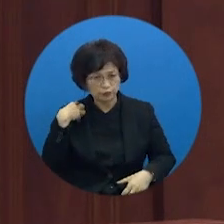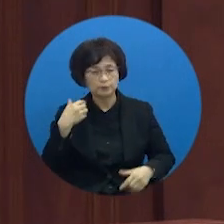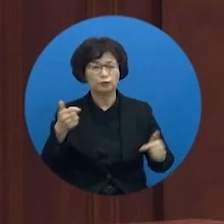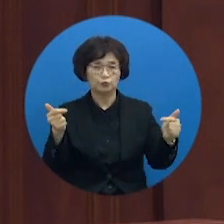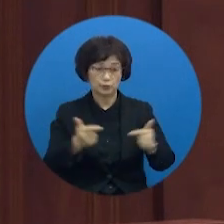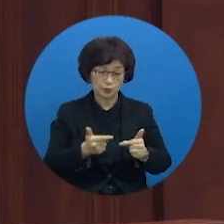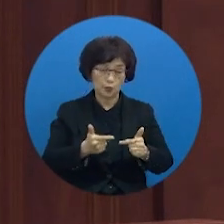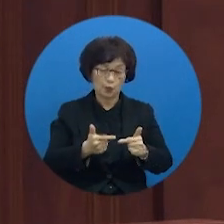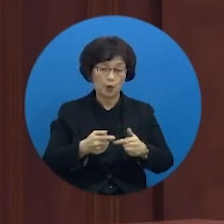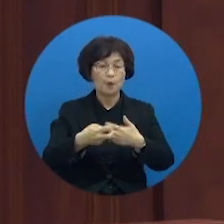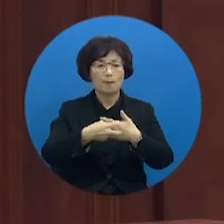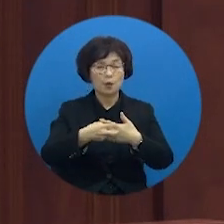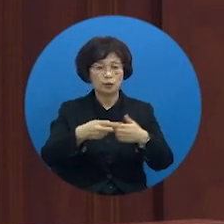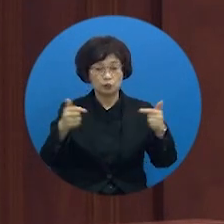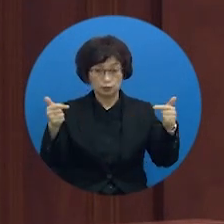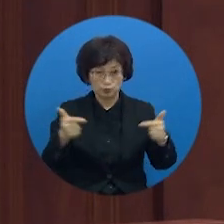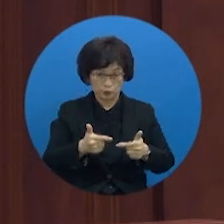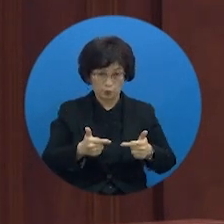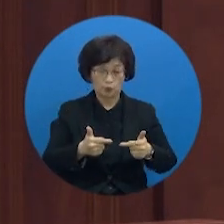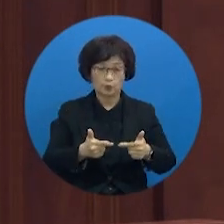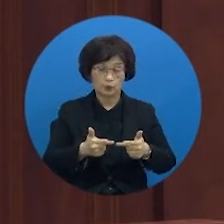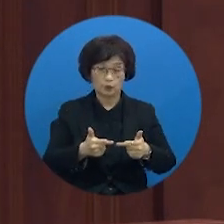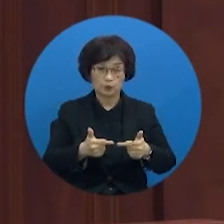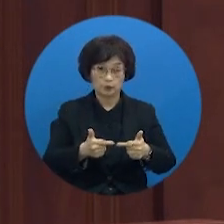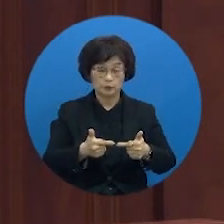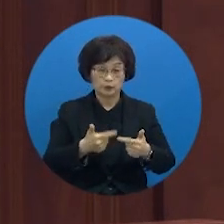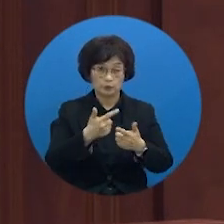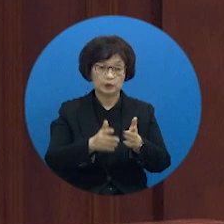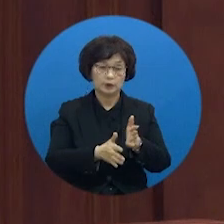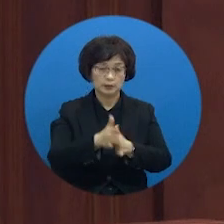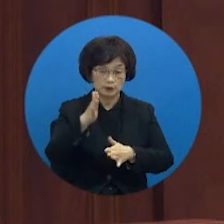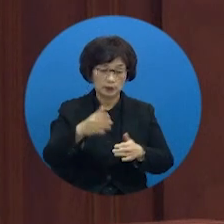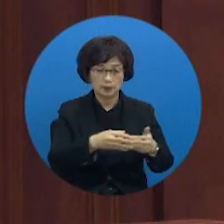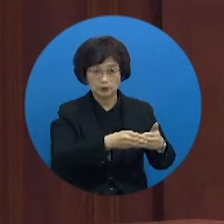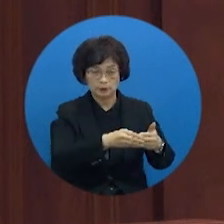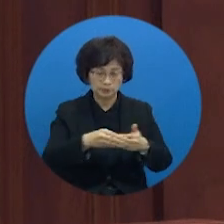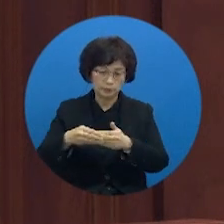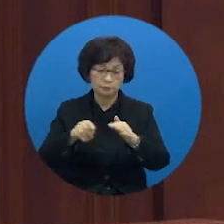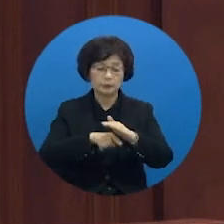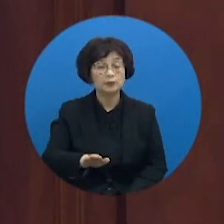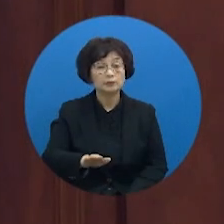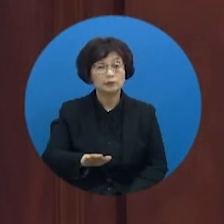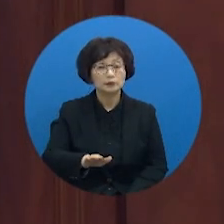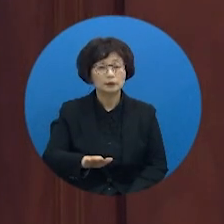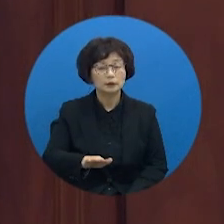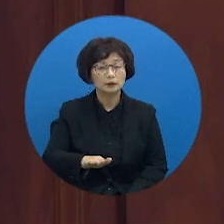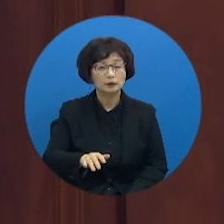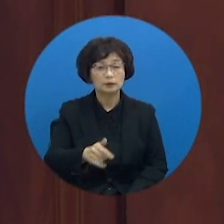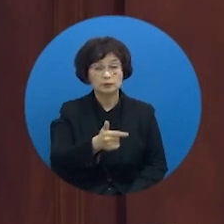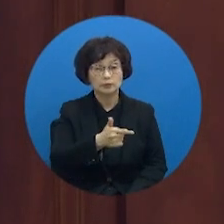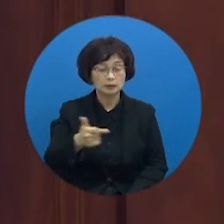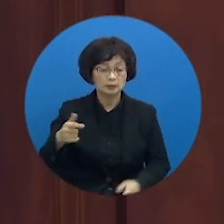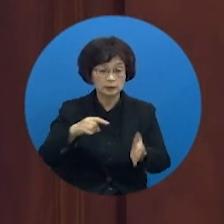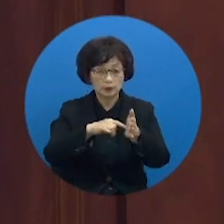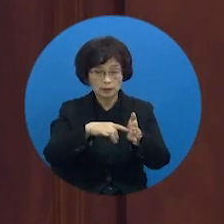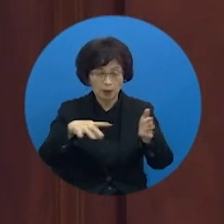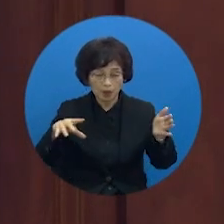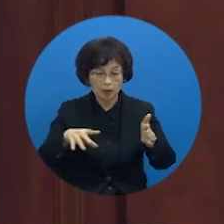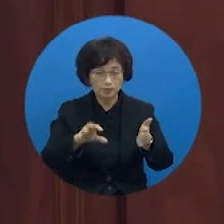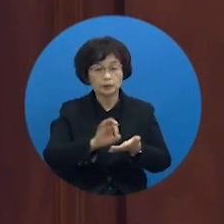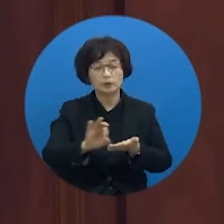등 사회경제적 비용도 경감될 수 있도록 부산시가 선도적으로 나서 주십시오. 막대한 세금이